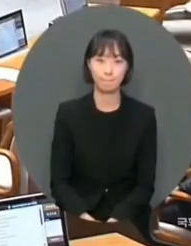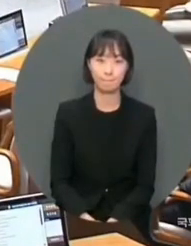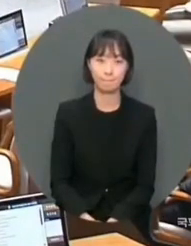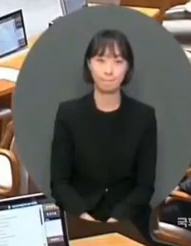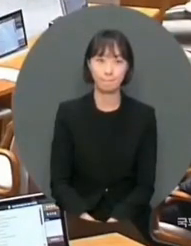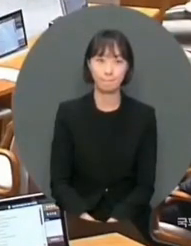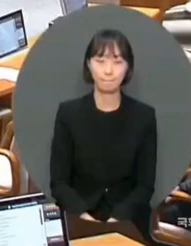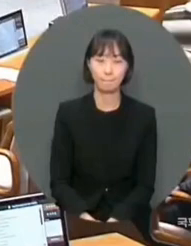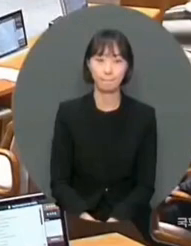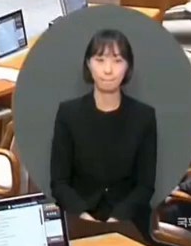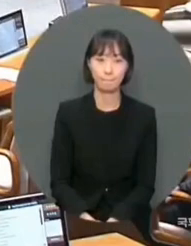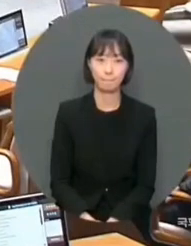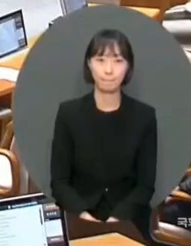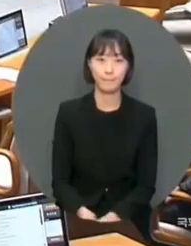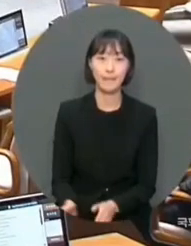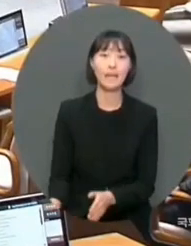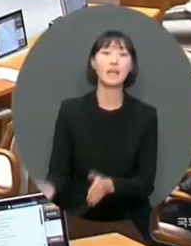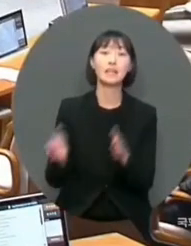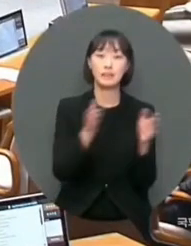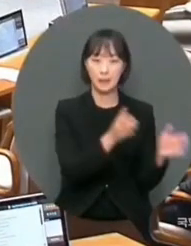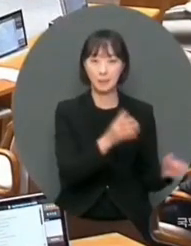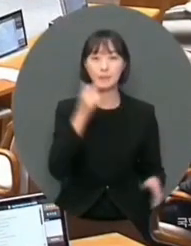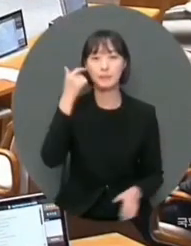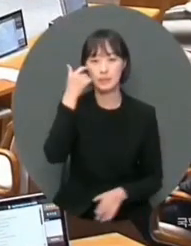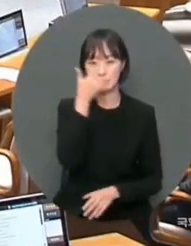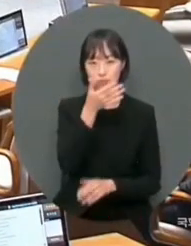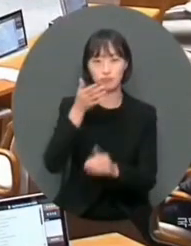다음 질의 해주시기 바랍니다. 네.